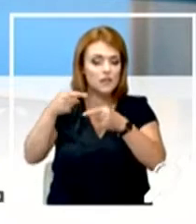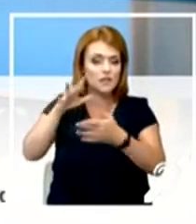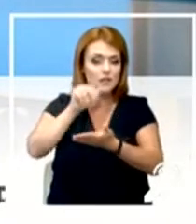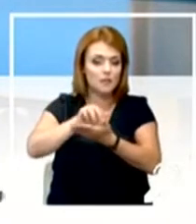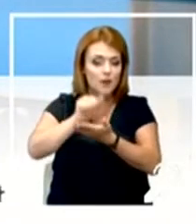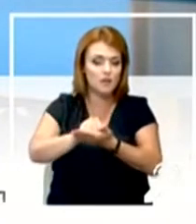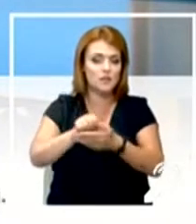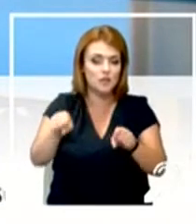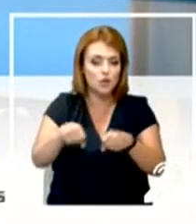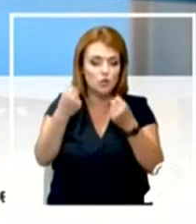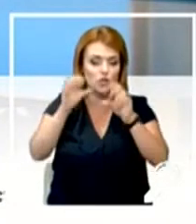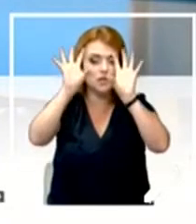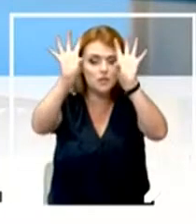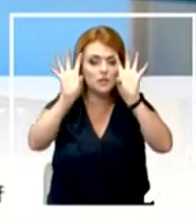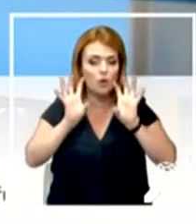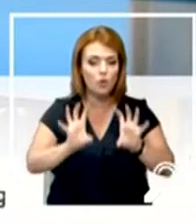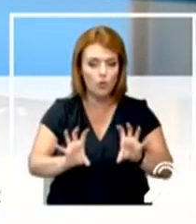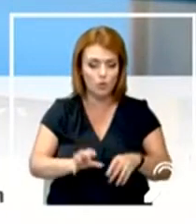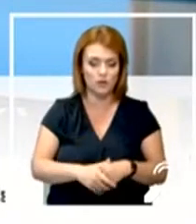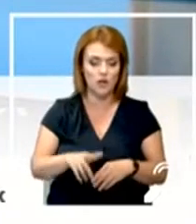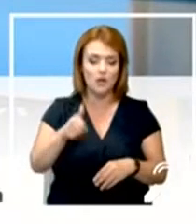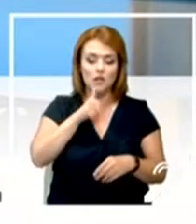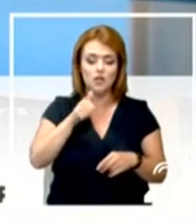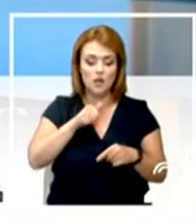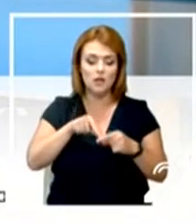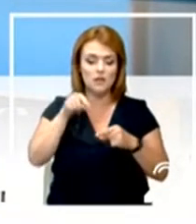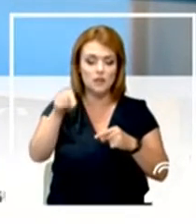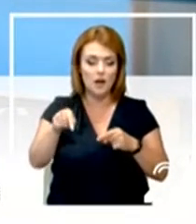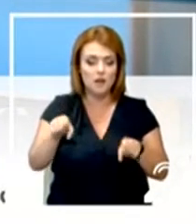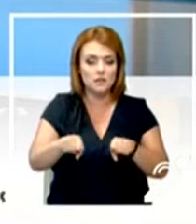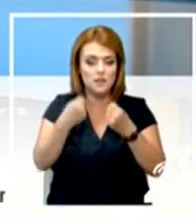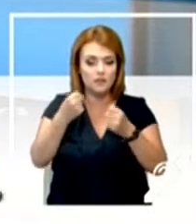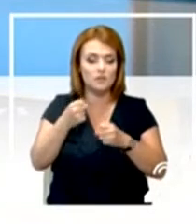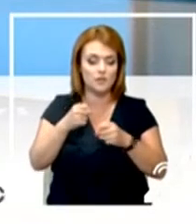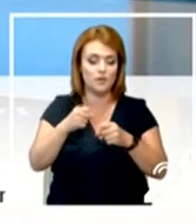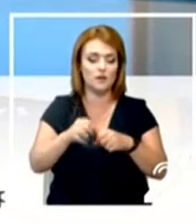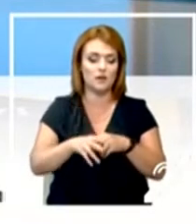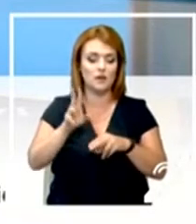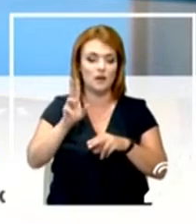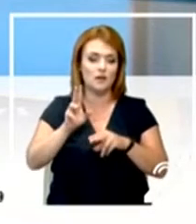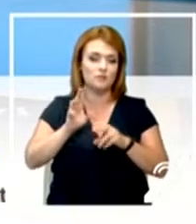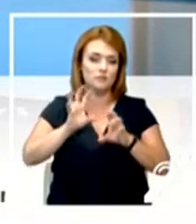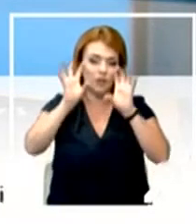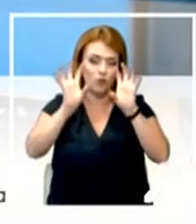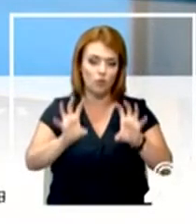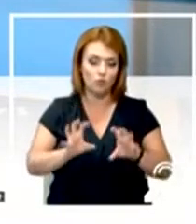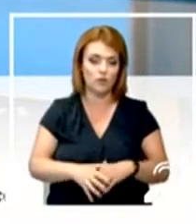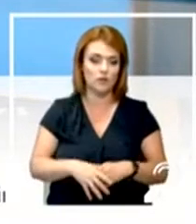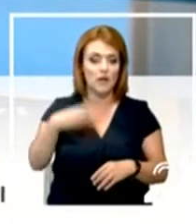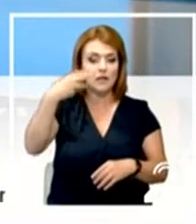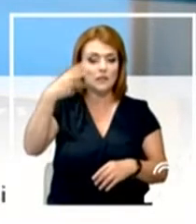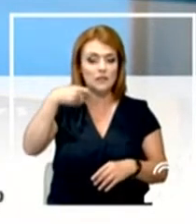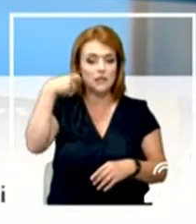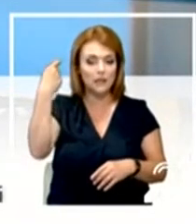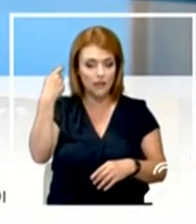de șantaj în mâna Moscovei, care nu se grăbește să soluționeze conflictul început tot de ea. În urmă cu 30 de ani